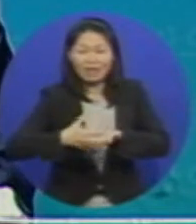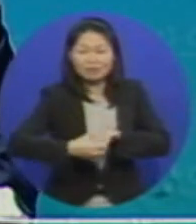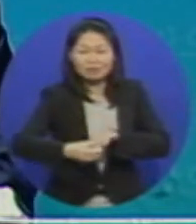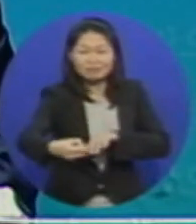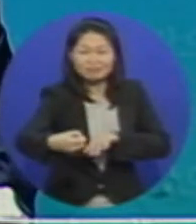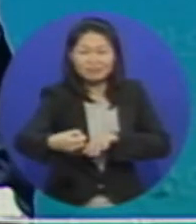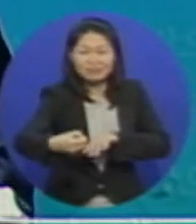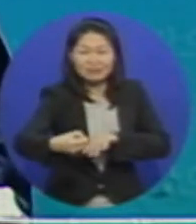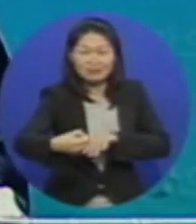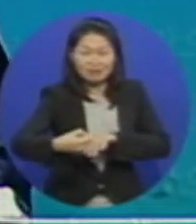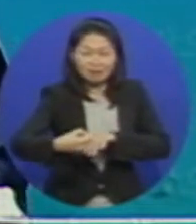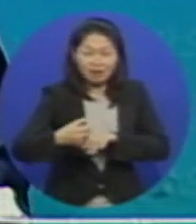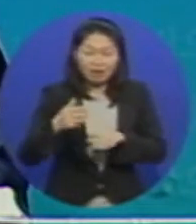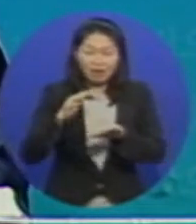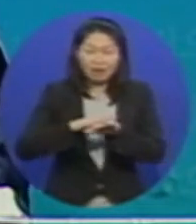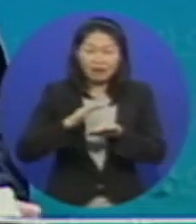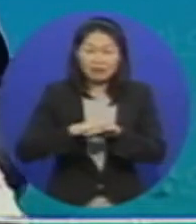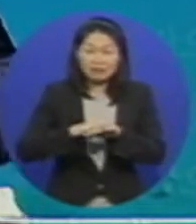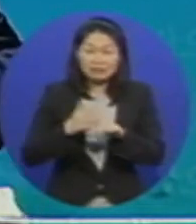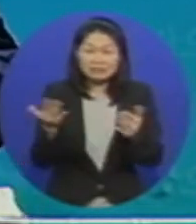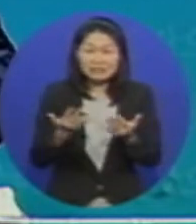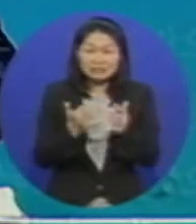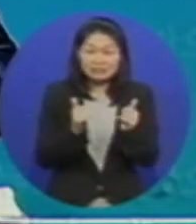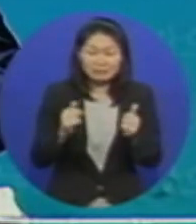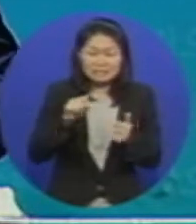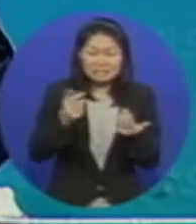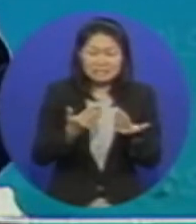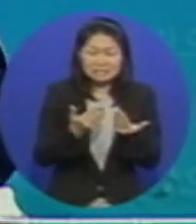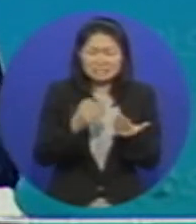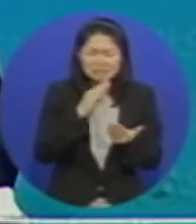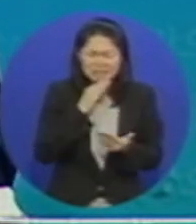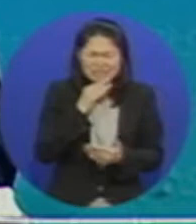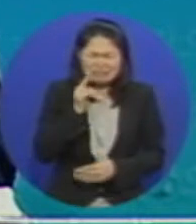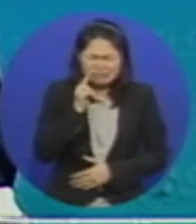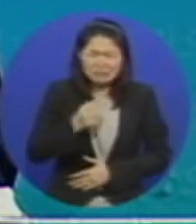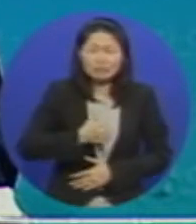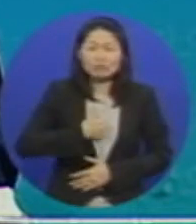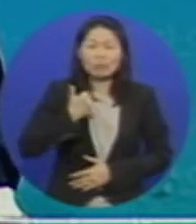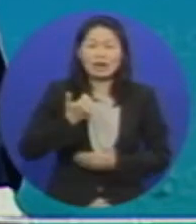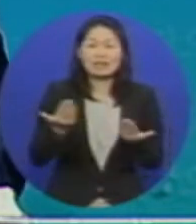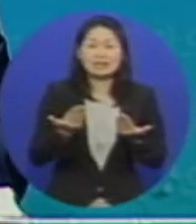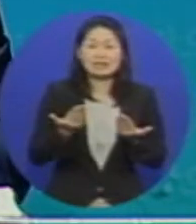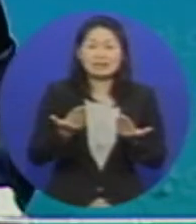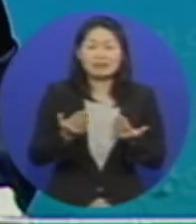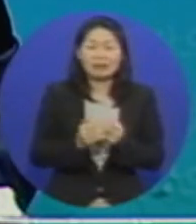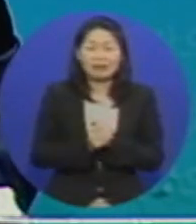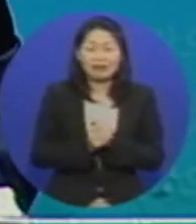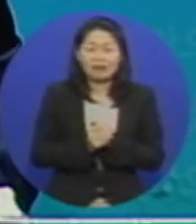사람은 eg 얼마나 싱거 가고 또 분노할 일인가 하는 것을 아마 다 아실겁니다